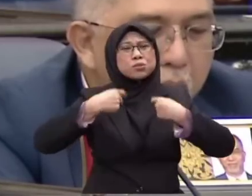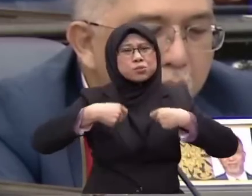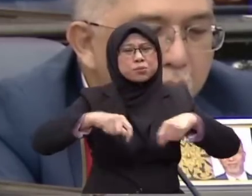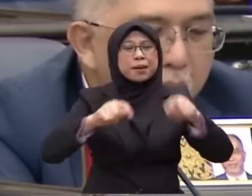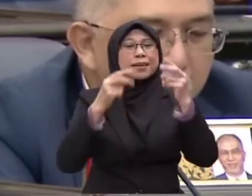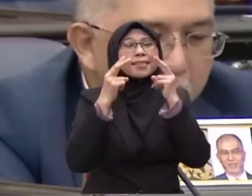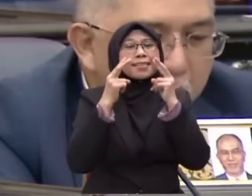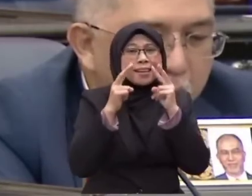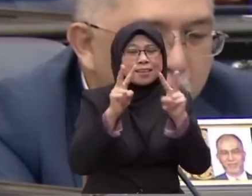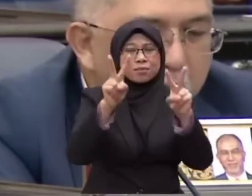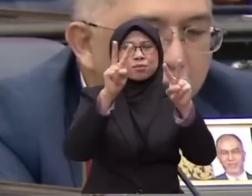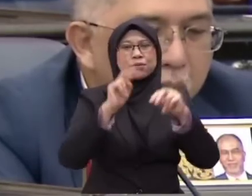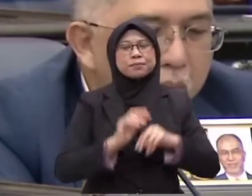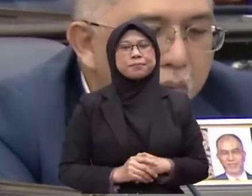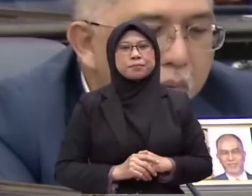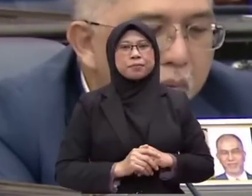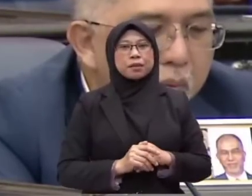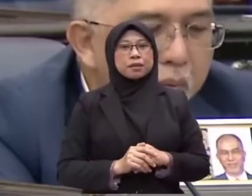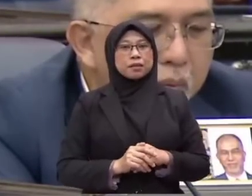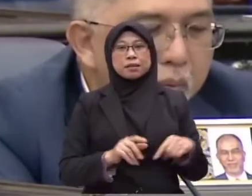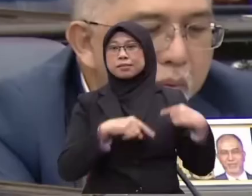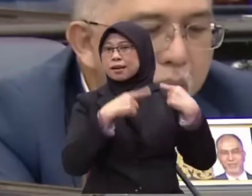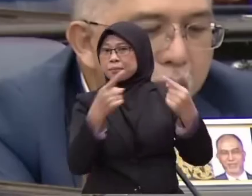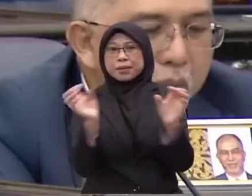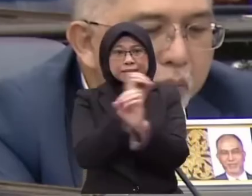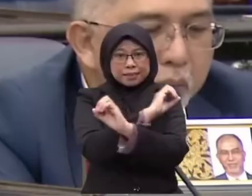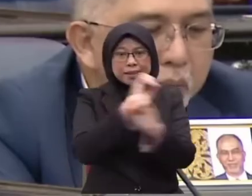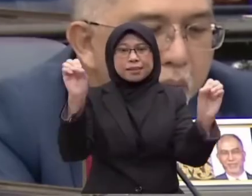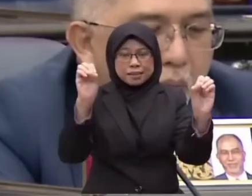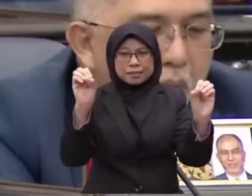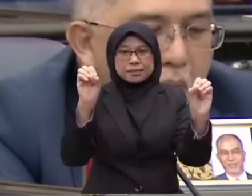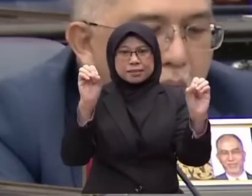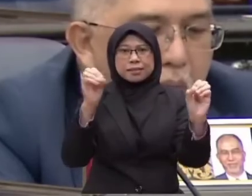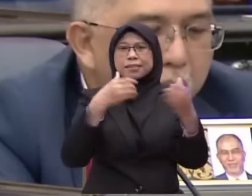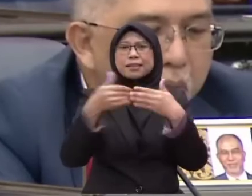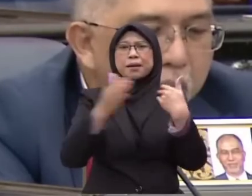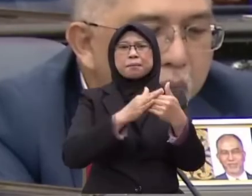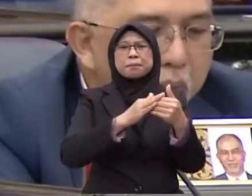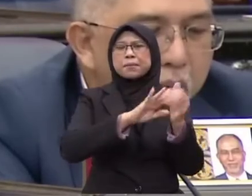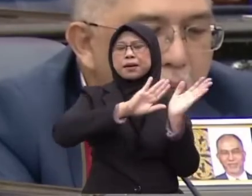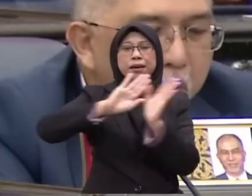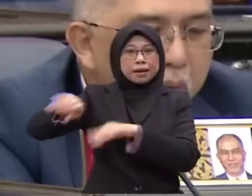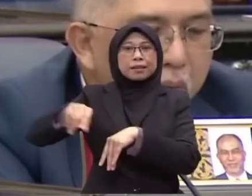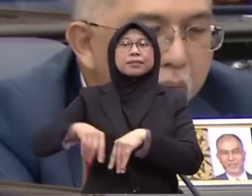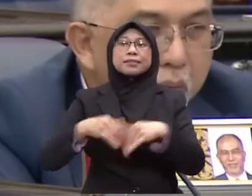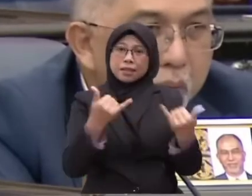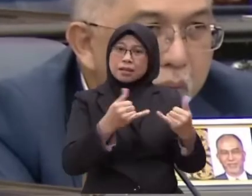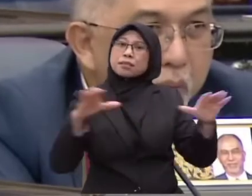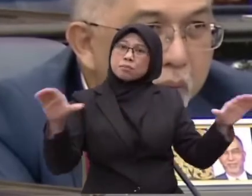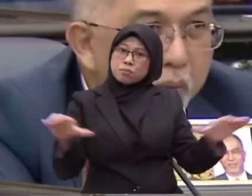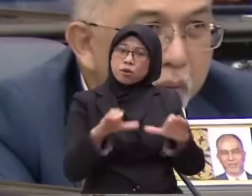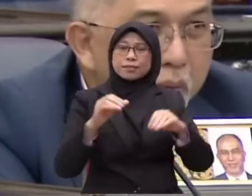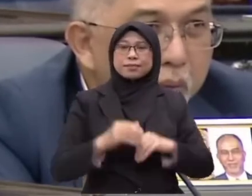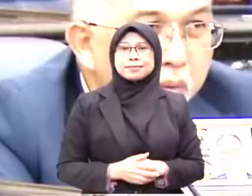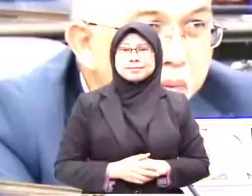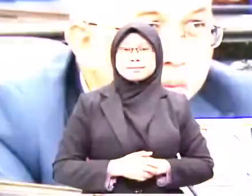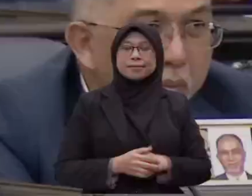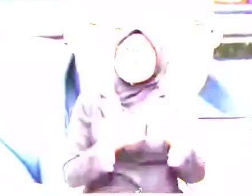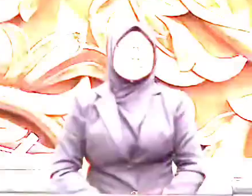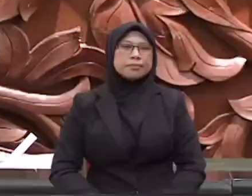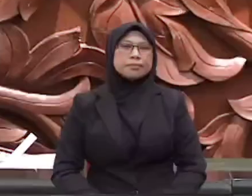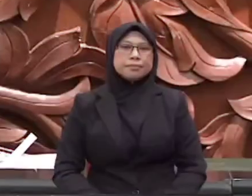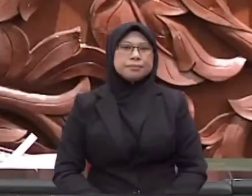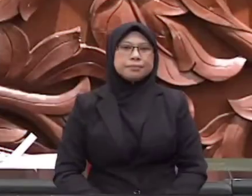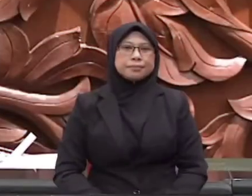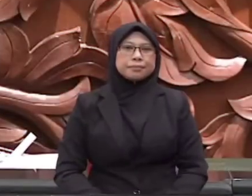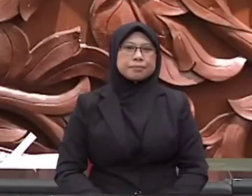tengok dulu yang tak ada selama ini kita buat. Kalau baik kita boleh teruskan. Itu saja. Tan Sri Speaker. Tan Sri